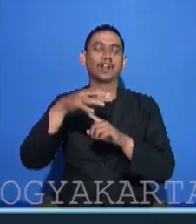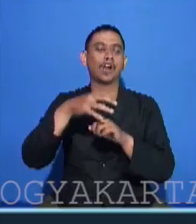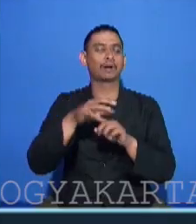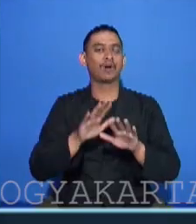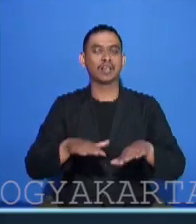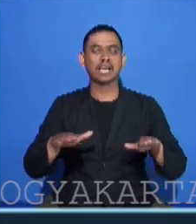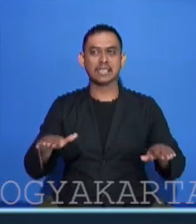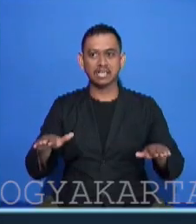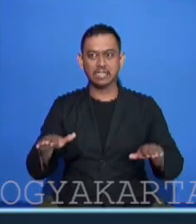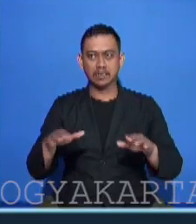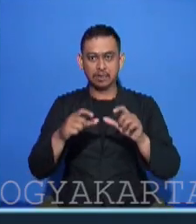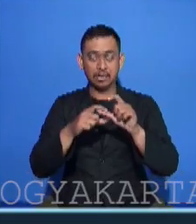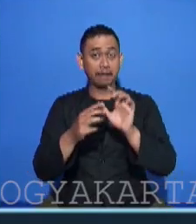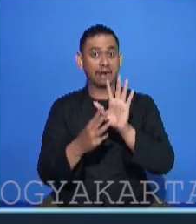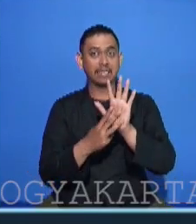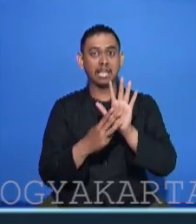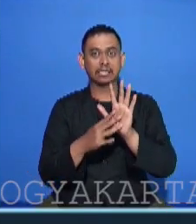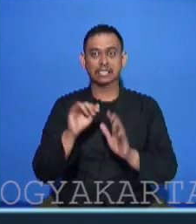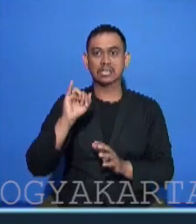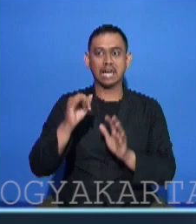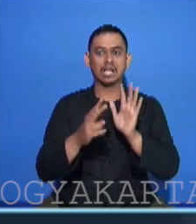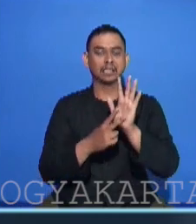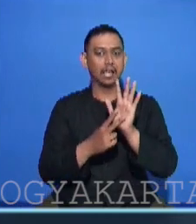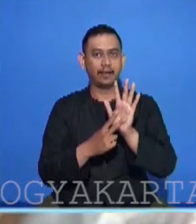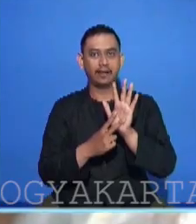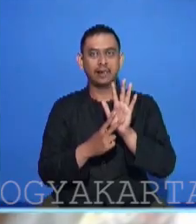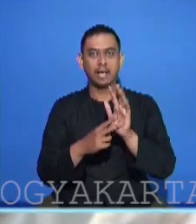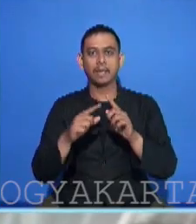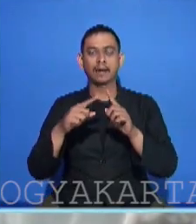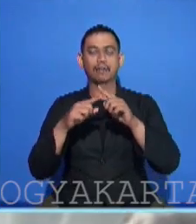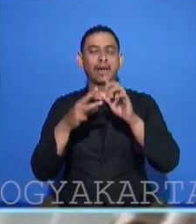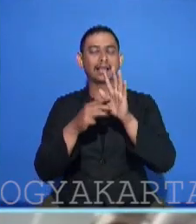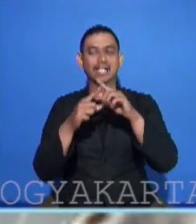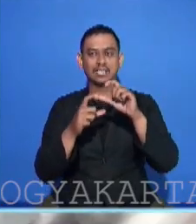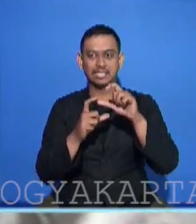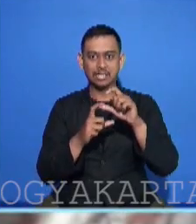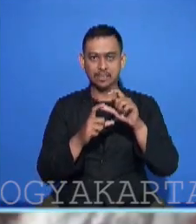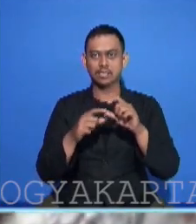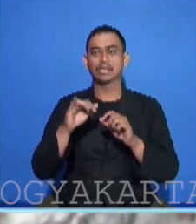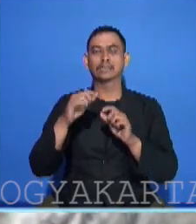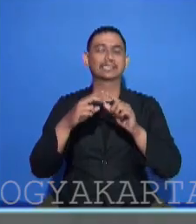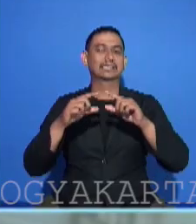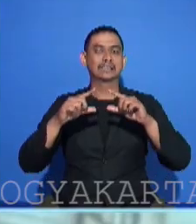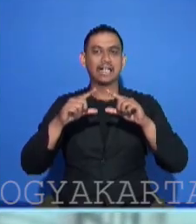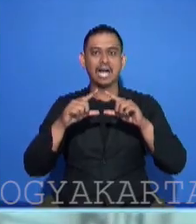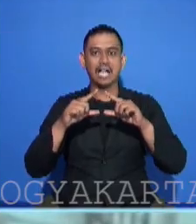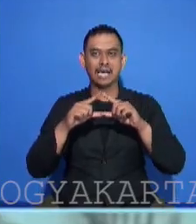Sanawiyah, hingga Madrasah Aliyah, tidak dipungut biaya atau SPP, melainkan dengan memanfaatkan infak dan sodako